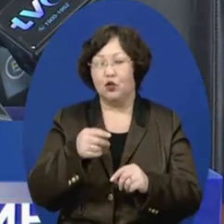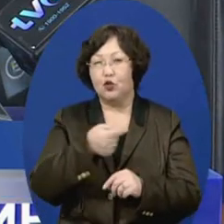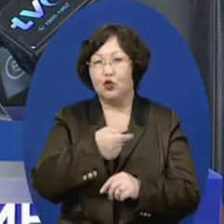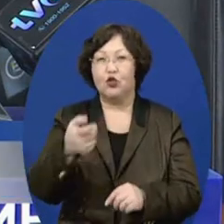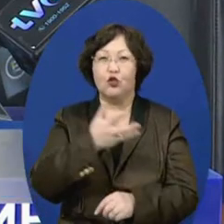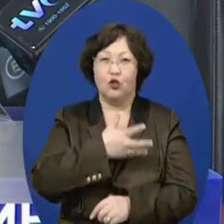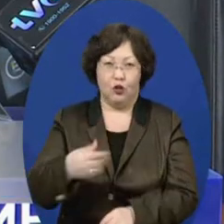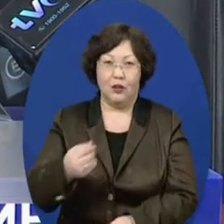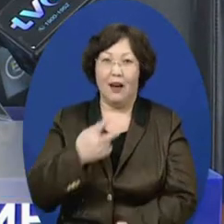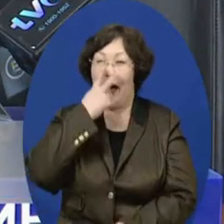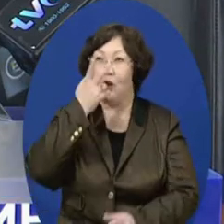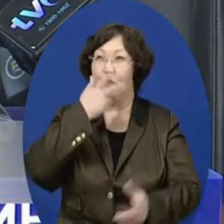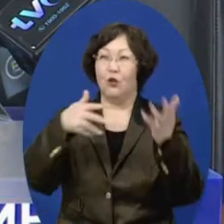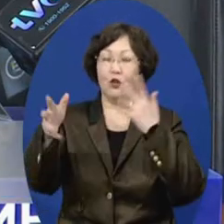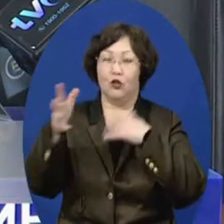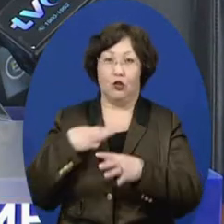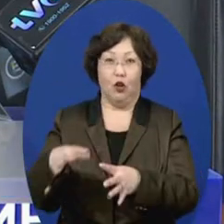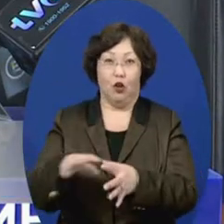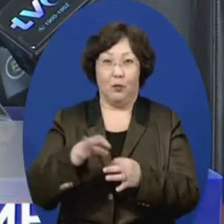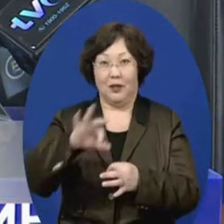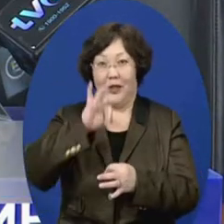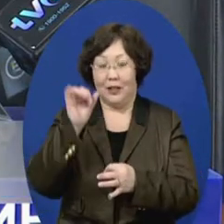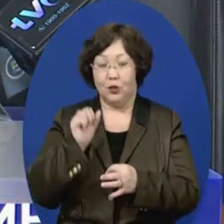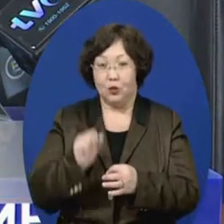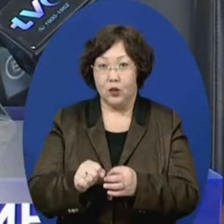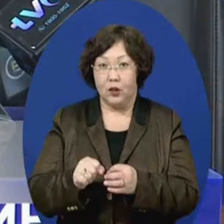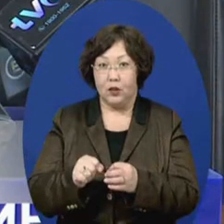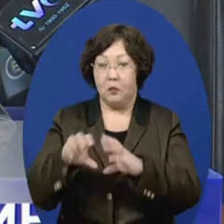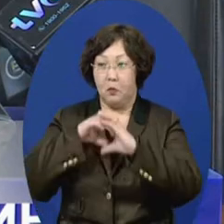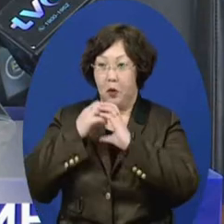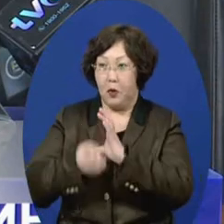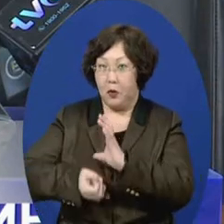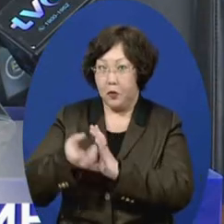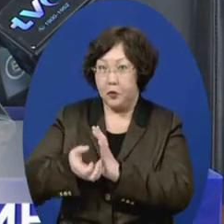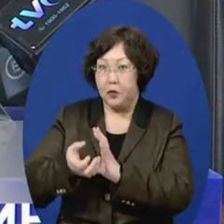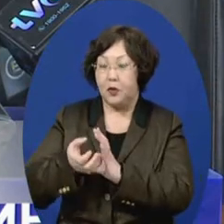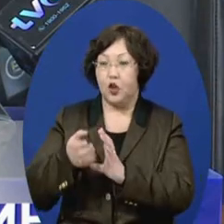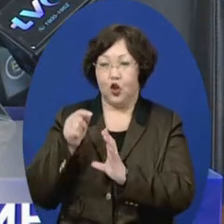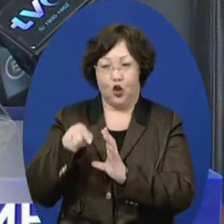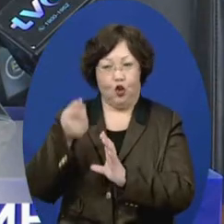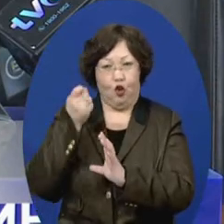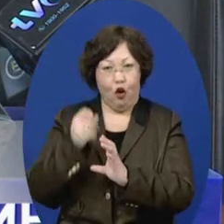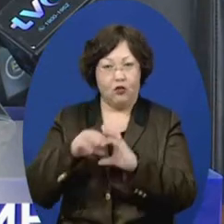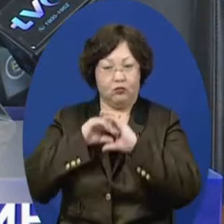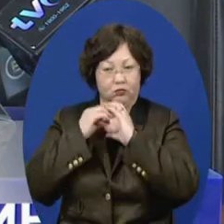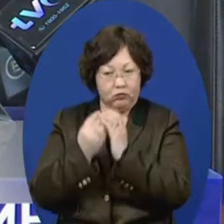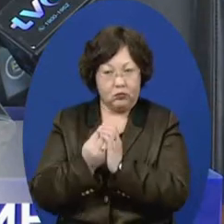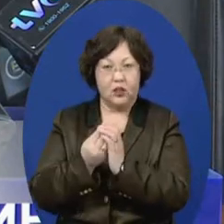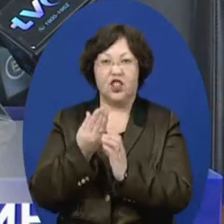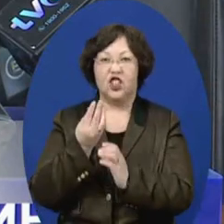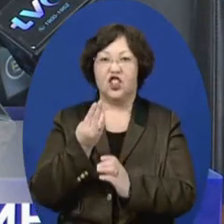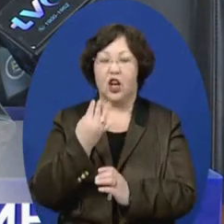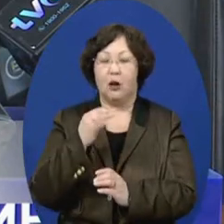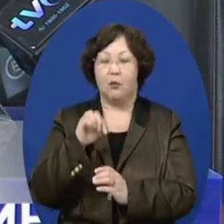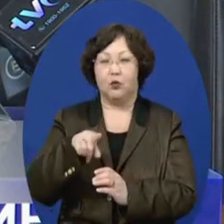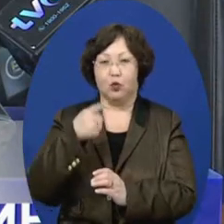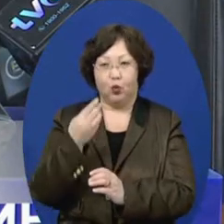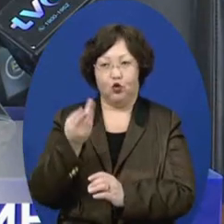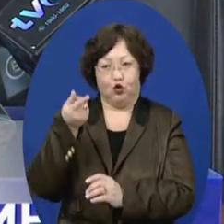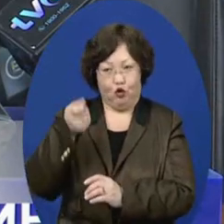энэ агаарын орчны бохирдлттой холбоотой асуудлыг нэг дор ганц шахмал түлшээр шийднэ гэж ойлгож болохгүй. За энэ дээр бол тодорхой